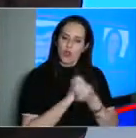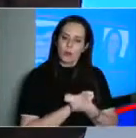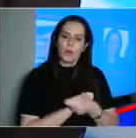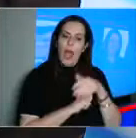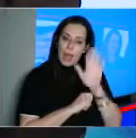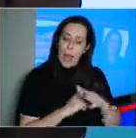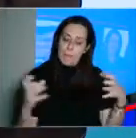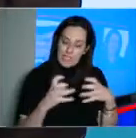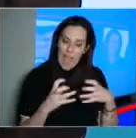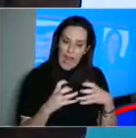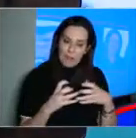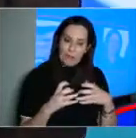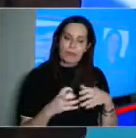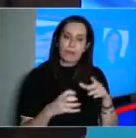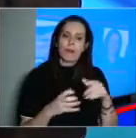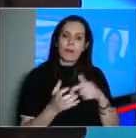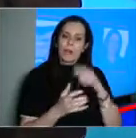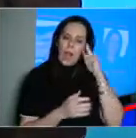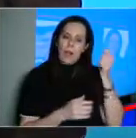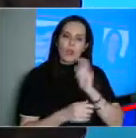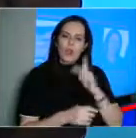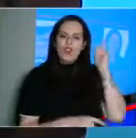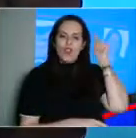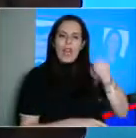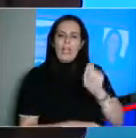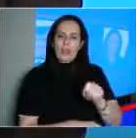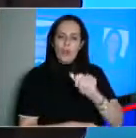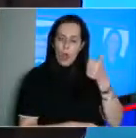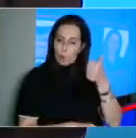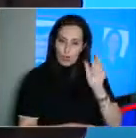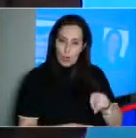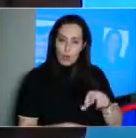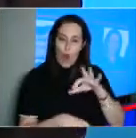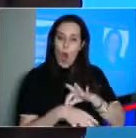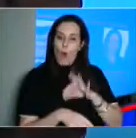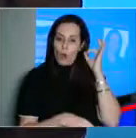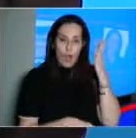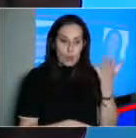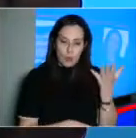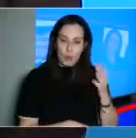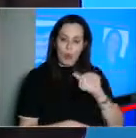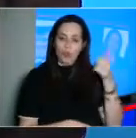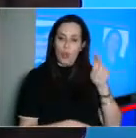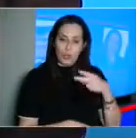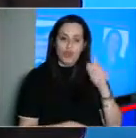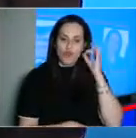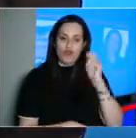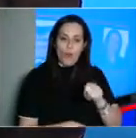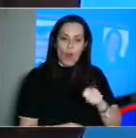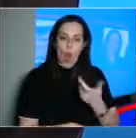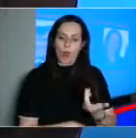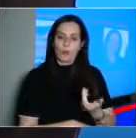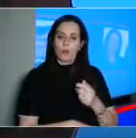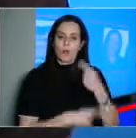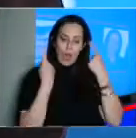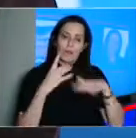גם מגזריים, באופן חכם, ולא ישר לקפוץ לכנסת. קודם שיהיה לנו רופאות חרדיות, קודם שיהיה לנו שופטות חרדיות, ואחר